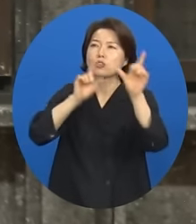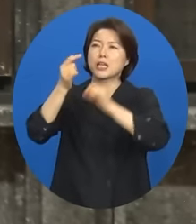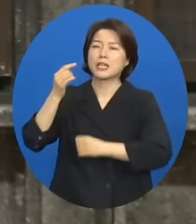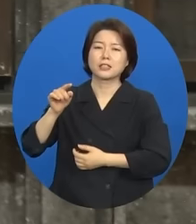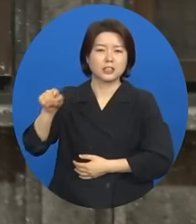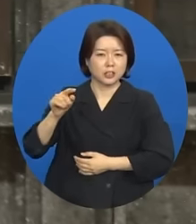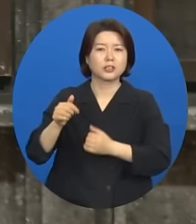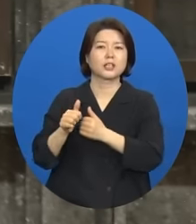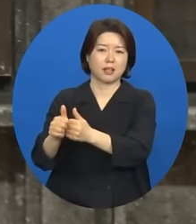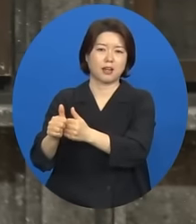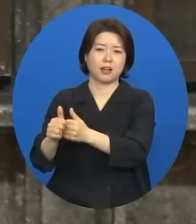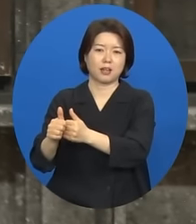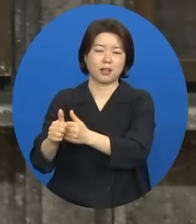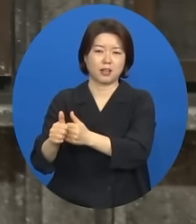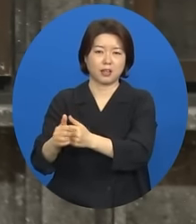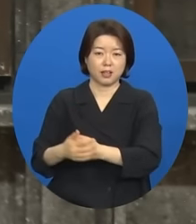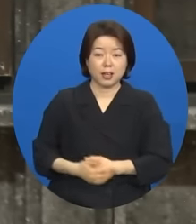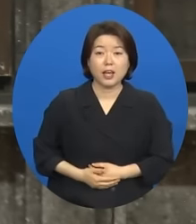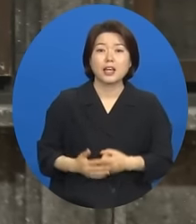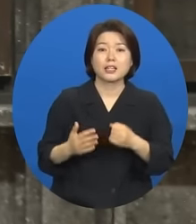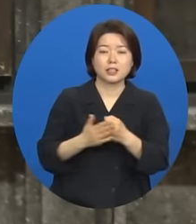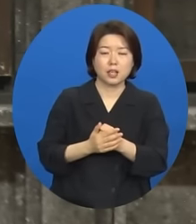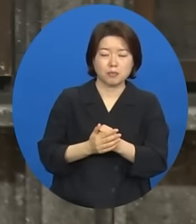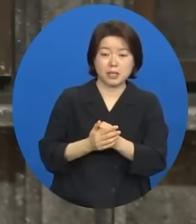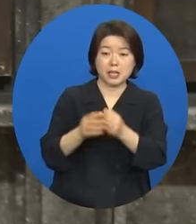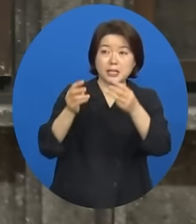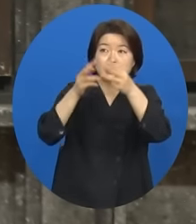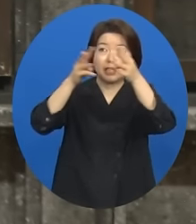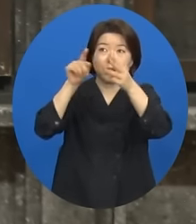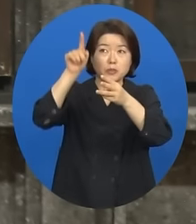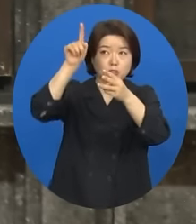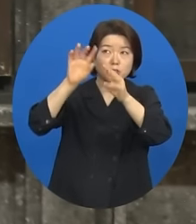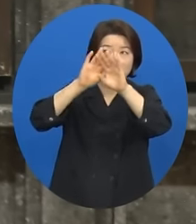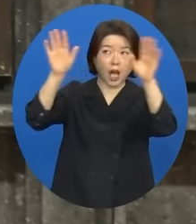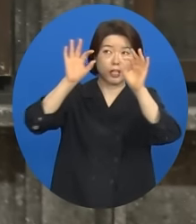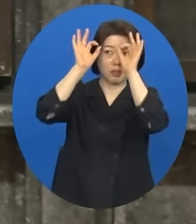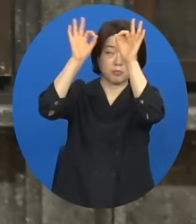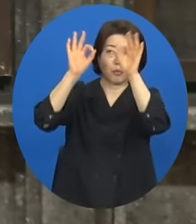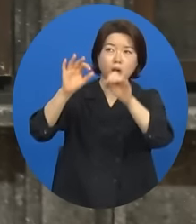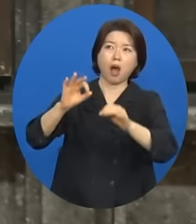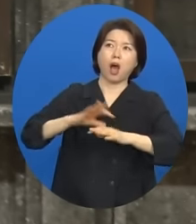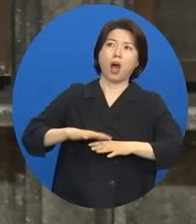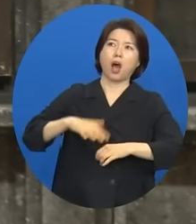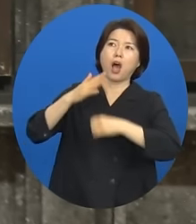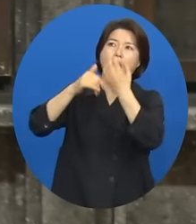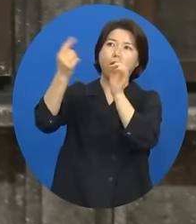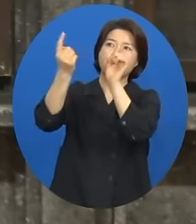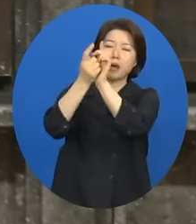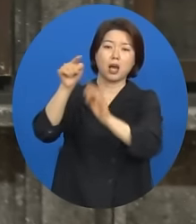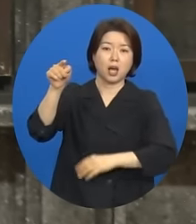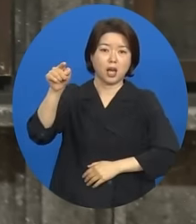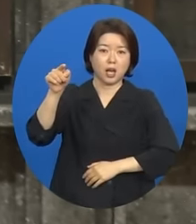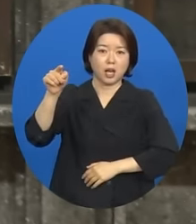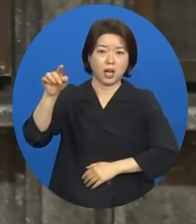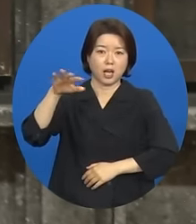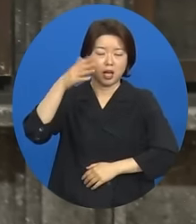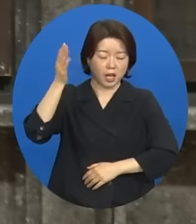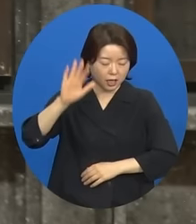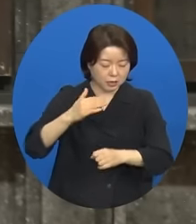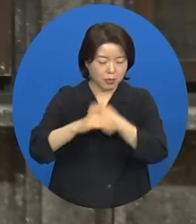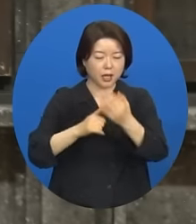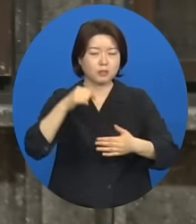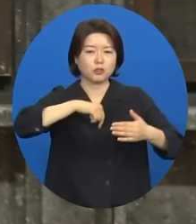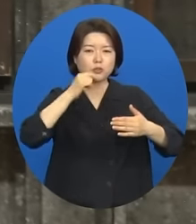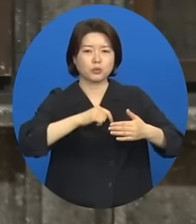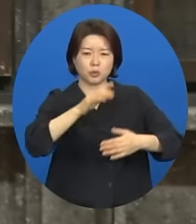살아가겠습니다. 그래서 그가 3층 정도 올라가서 그 놀라운 것도 보고, 그러나 하나님은 그에게 가시를 제거해 주지 않았어요.